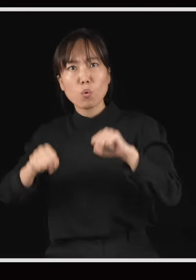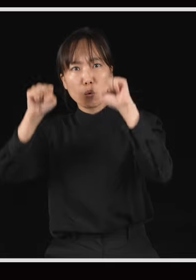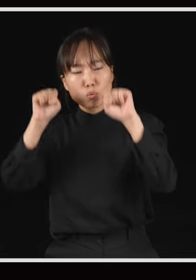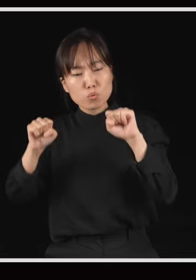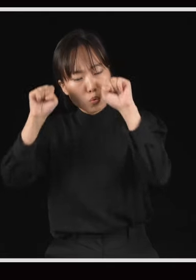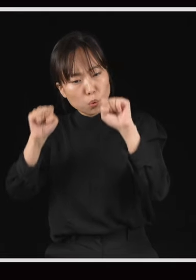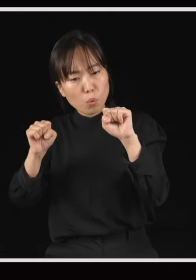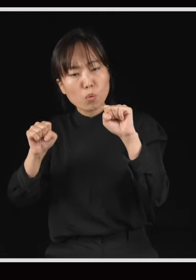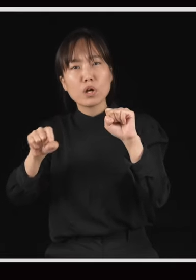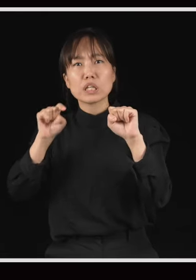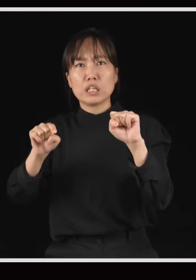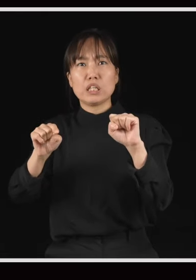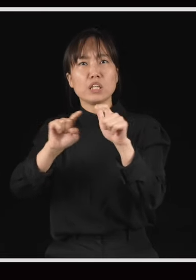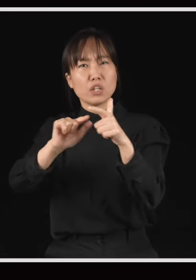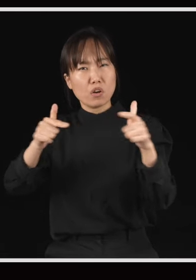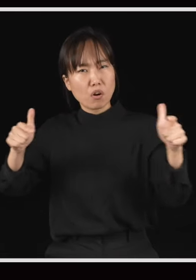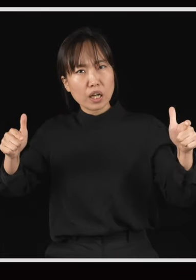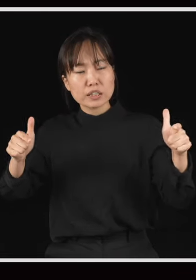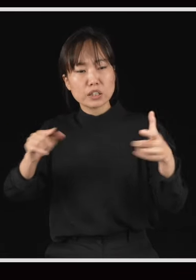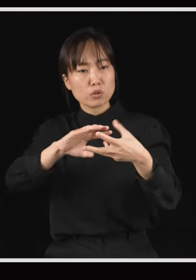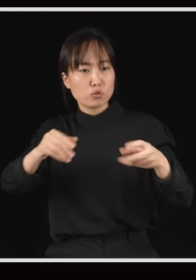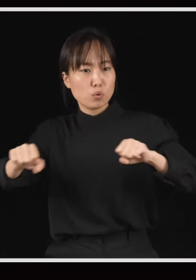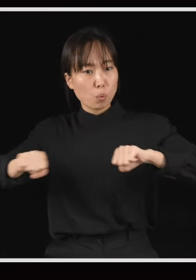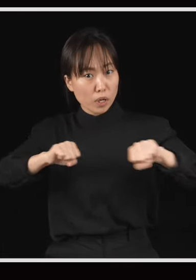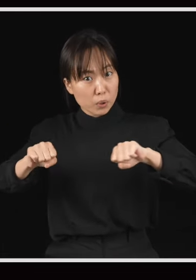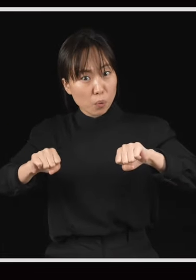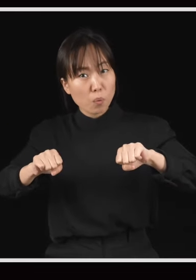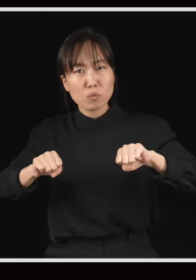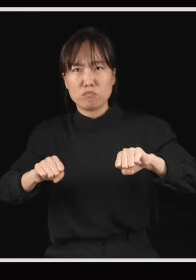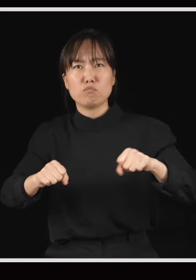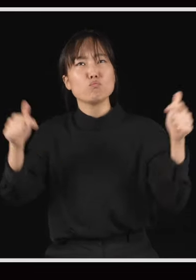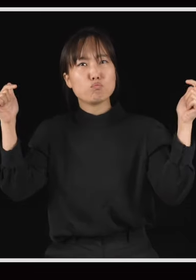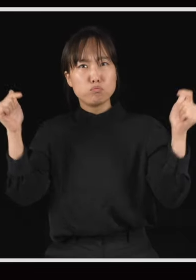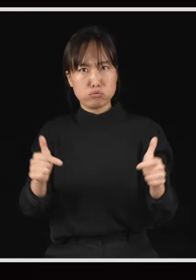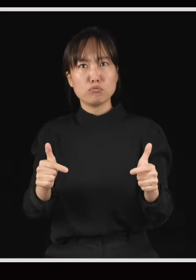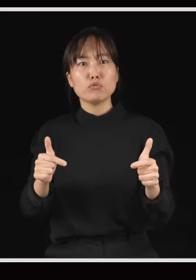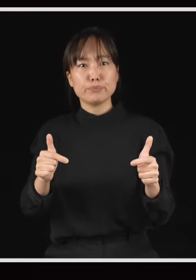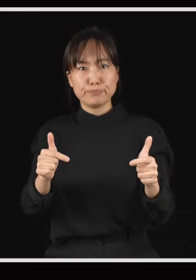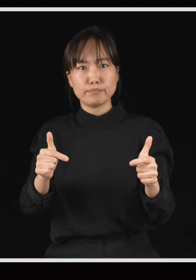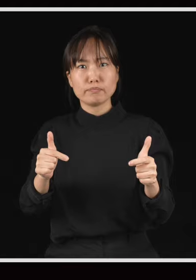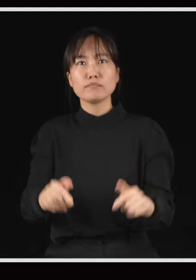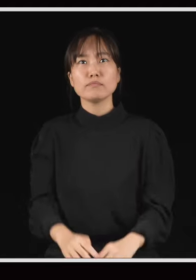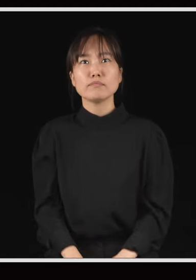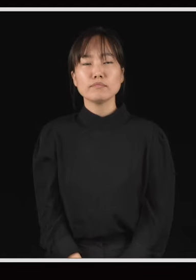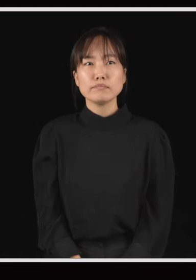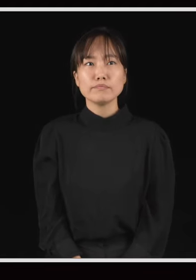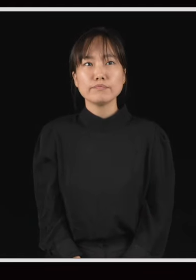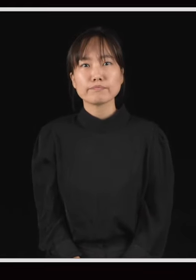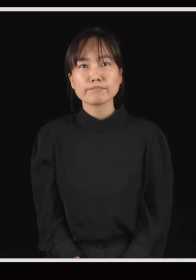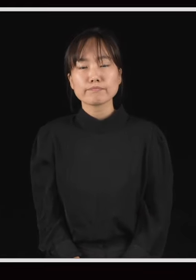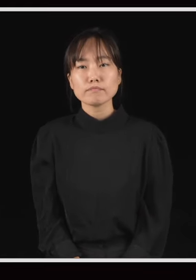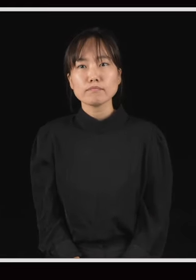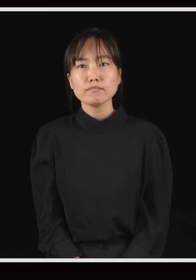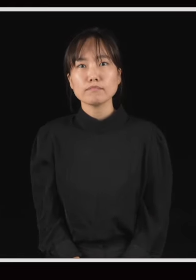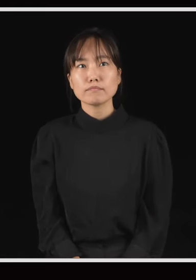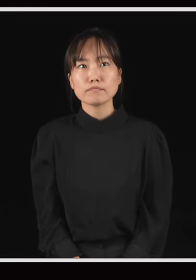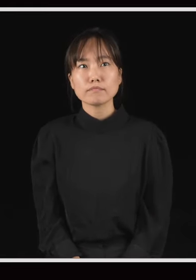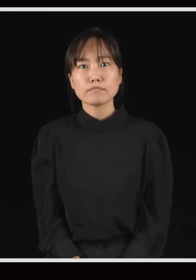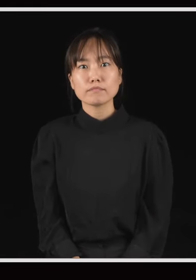많이 걷거나 뛰거나 움직이거나 이동할 때 나의 근육을 사용할 수 있는 기회가 떨어지게